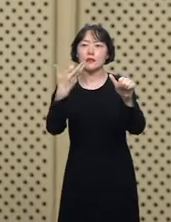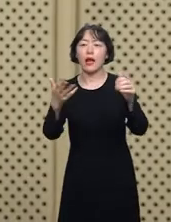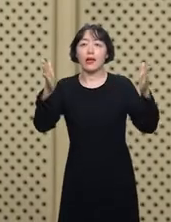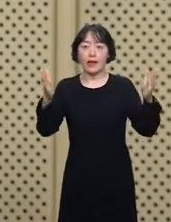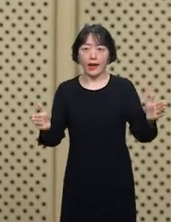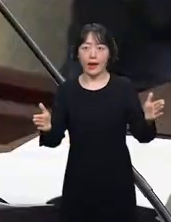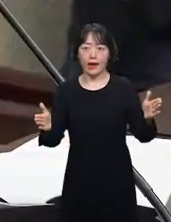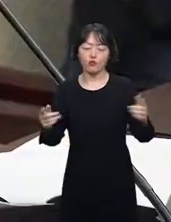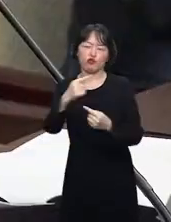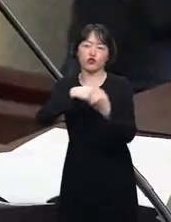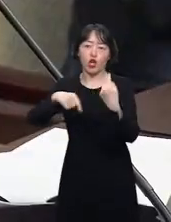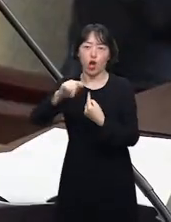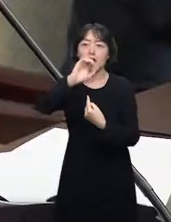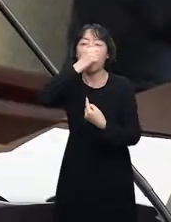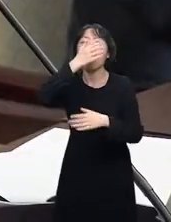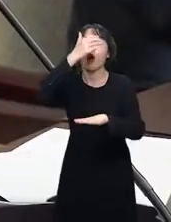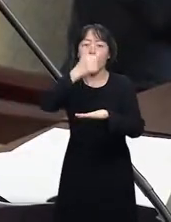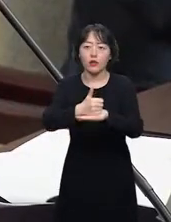18일까지 진행되는